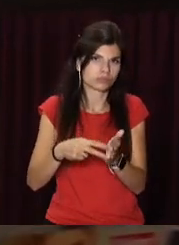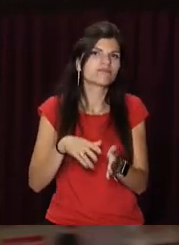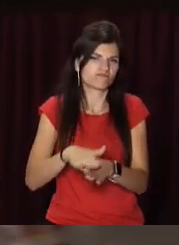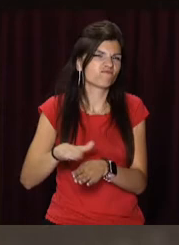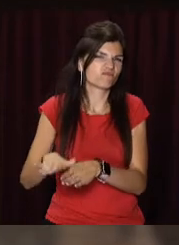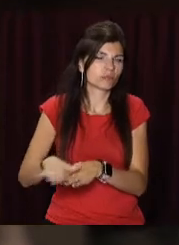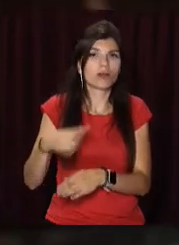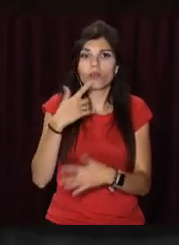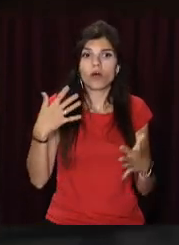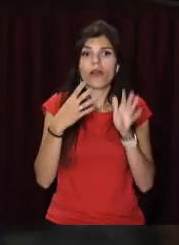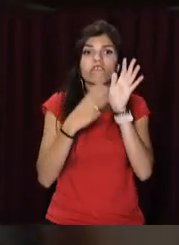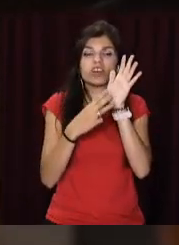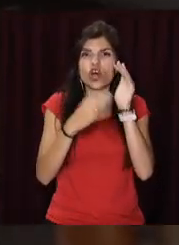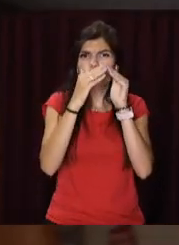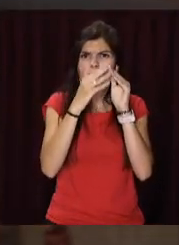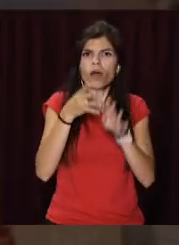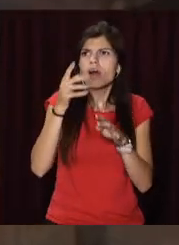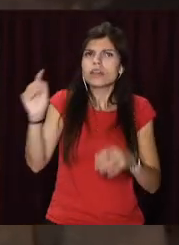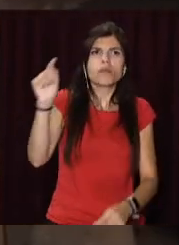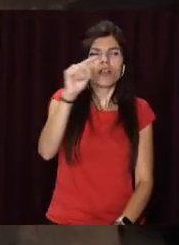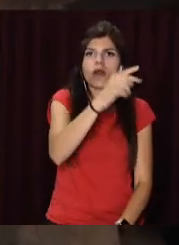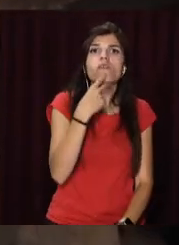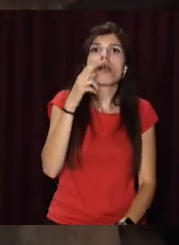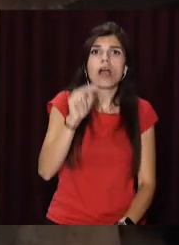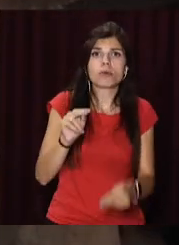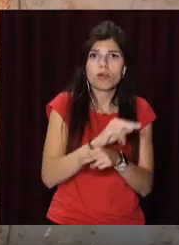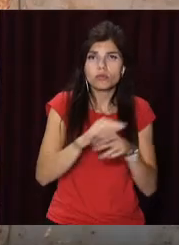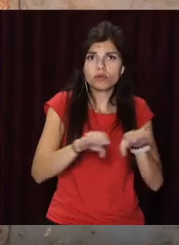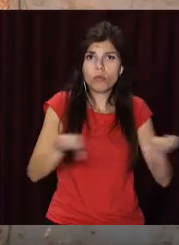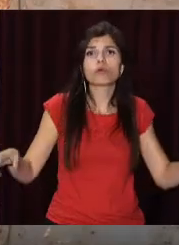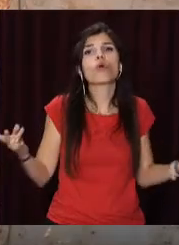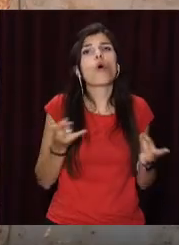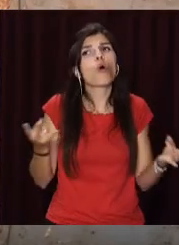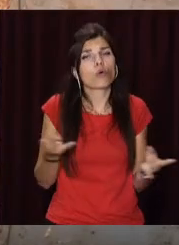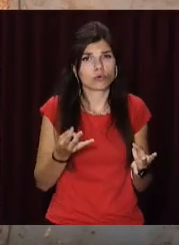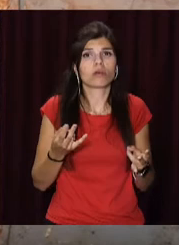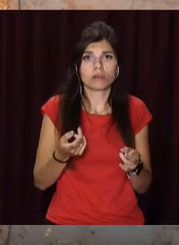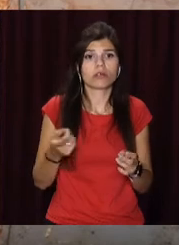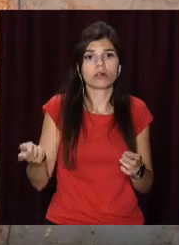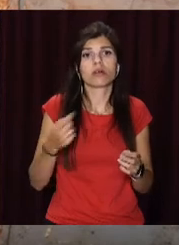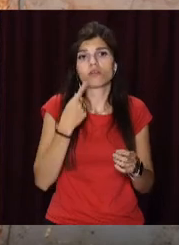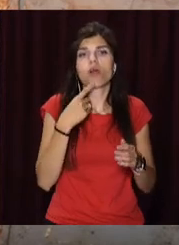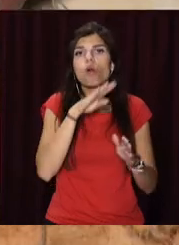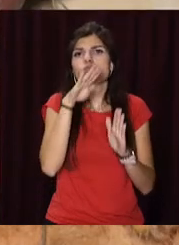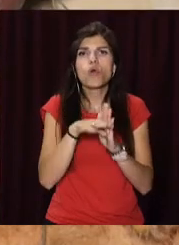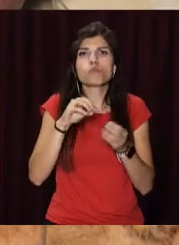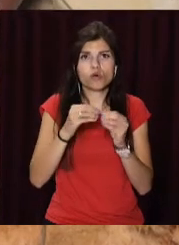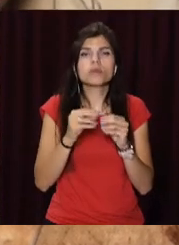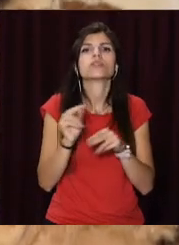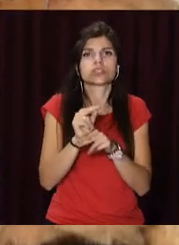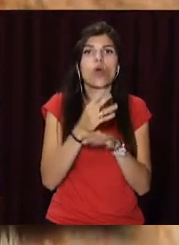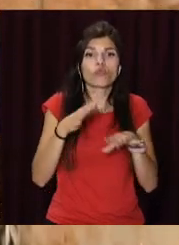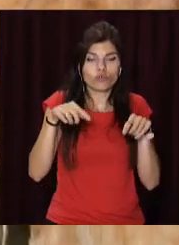майже 80 будинків Кам'янського потребують капітального ремонту каналізаційних труб. 70% проблемних підвалів відремонтують. Тут